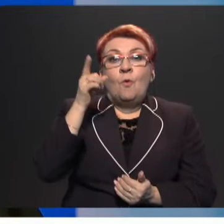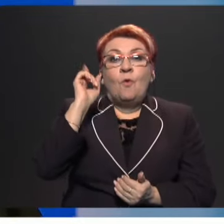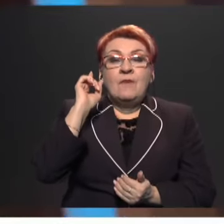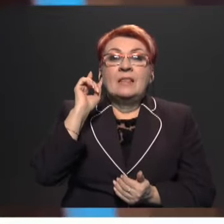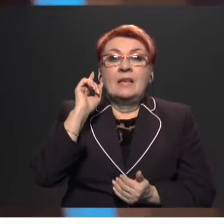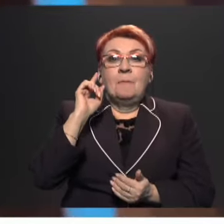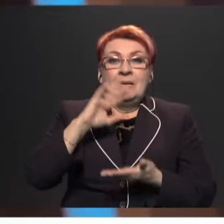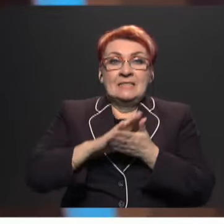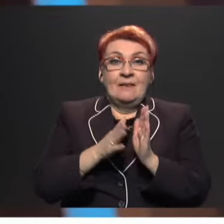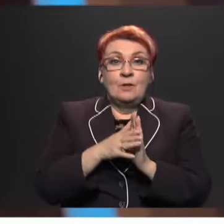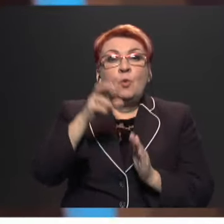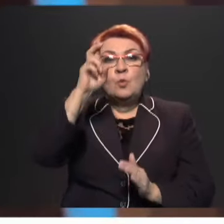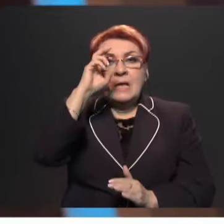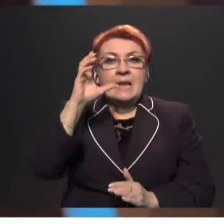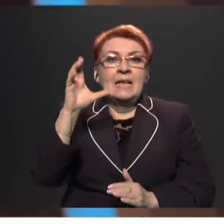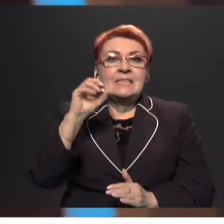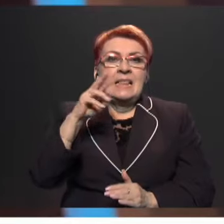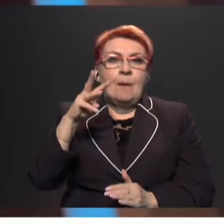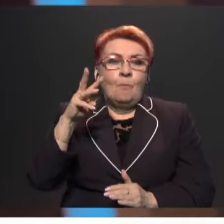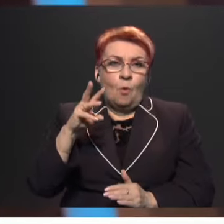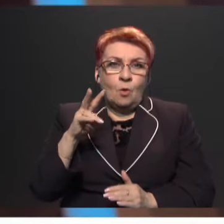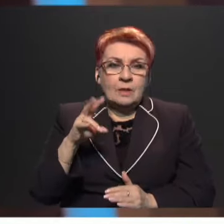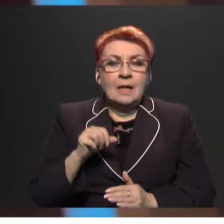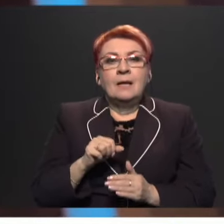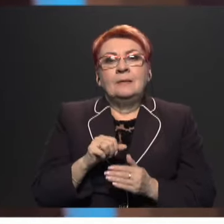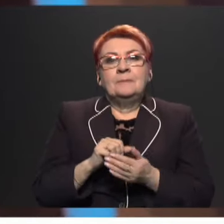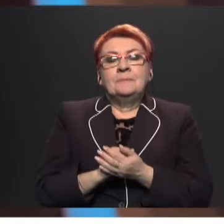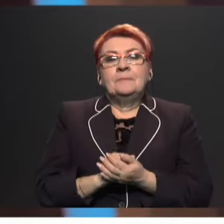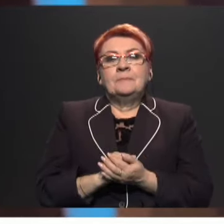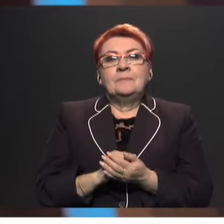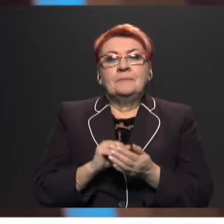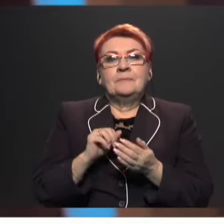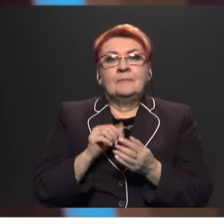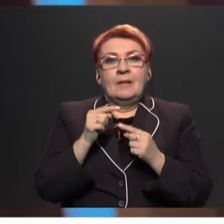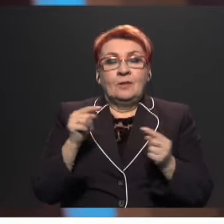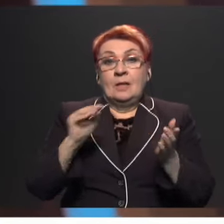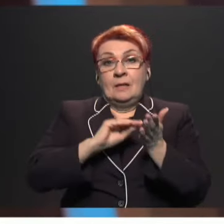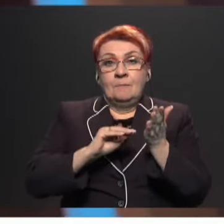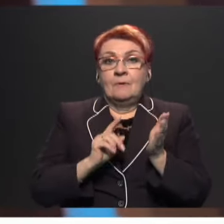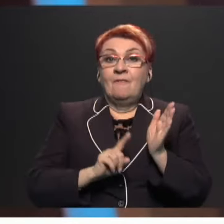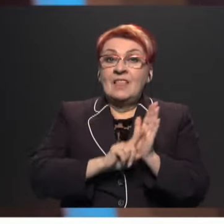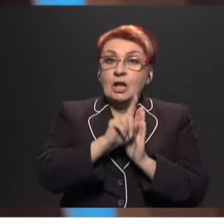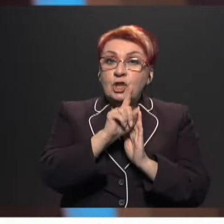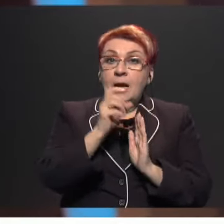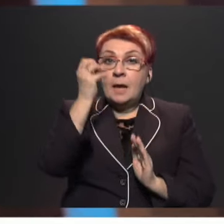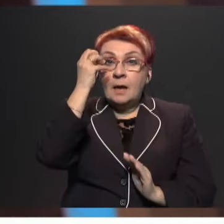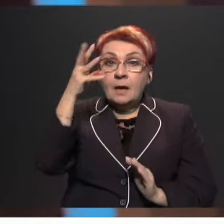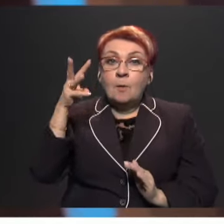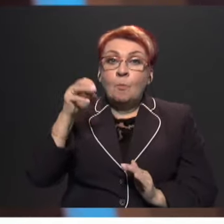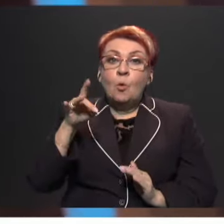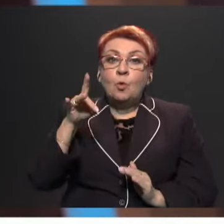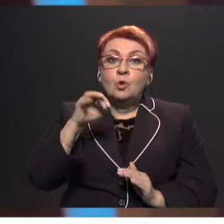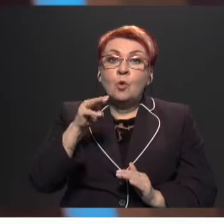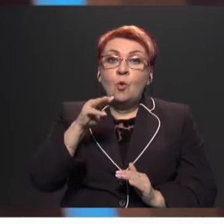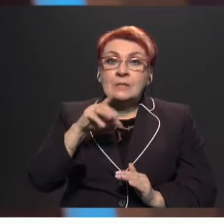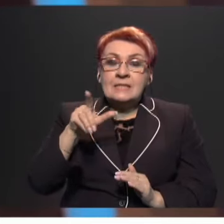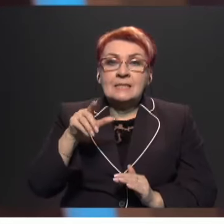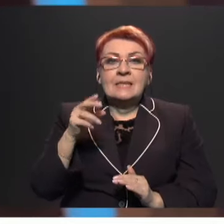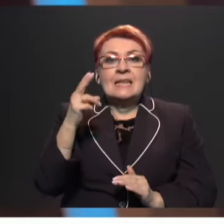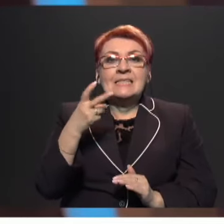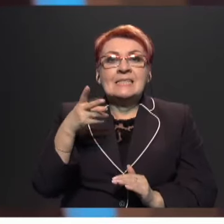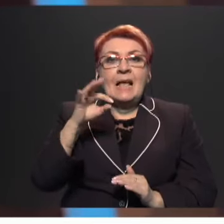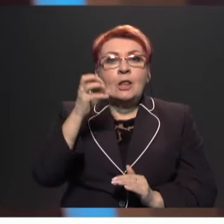Соломона, ну и у других, у Иезекииля, Иеремии написано, что начало мудрости, мудрость,